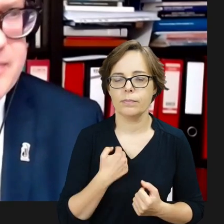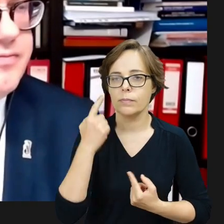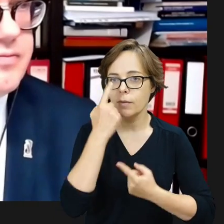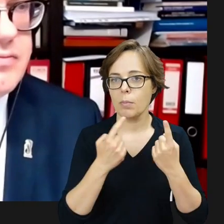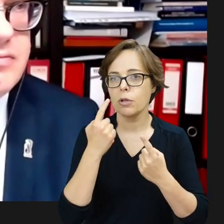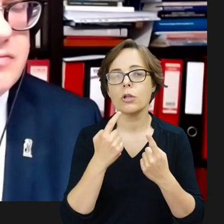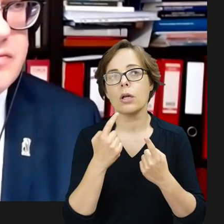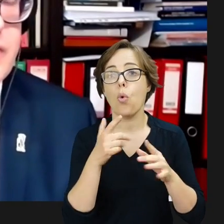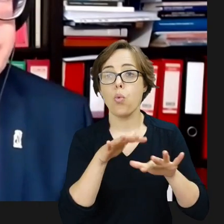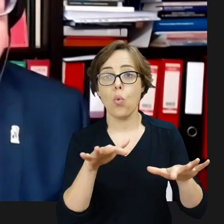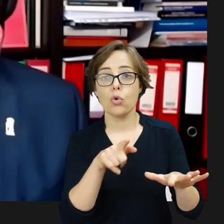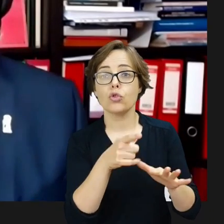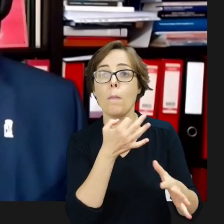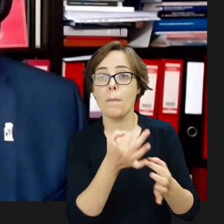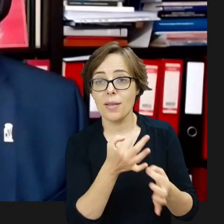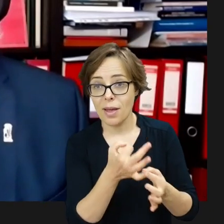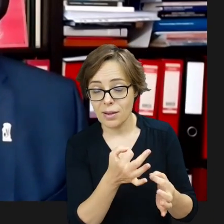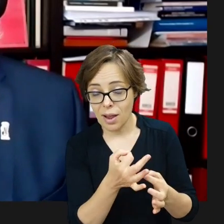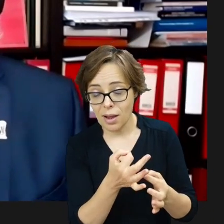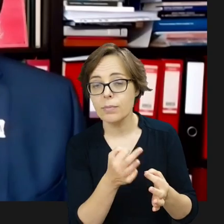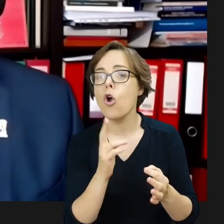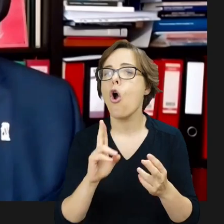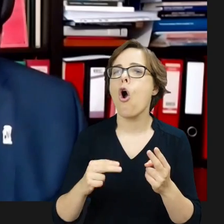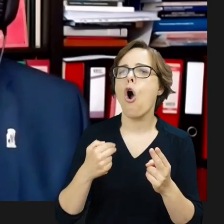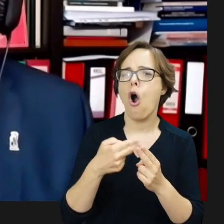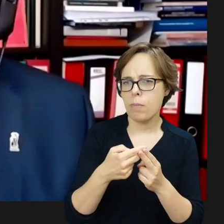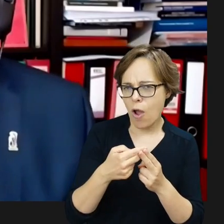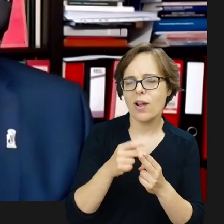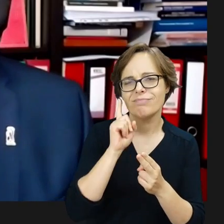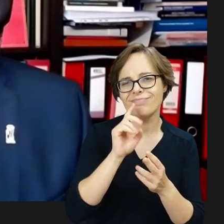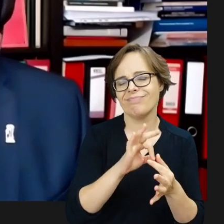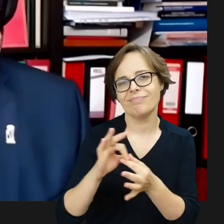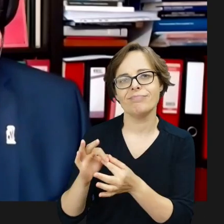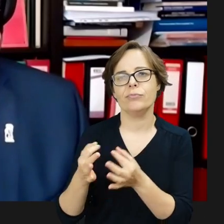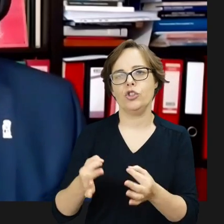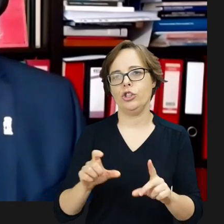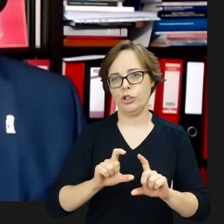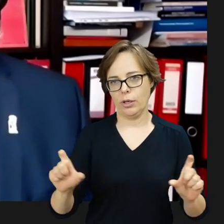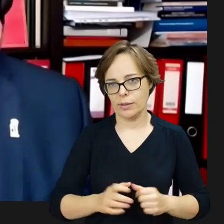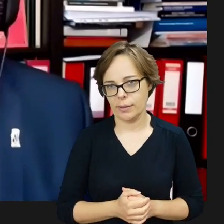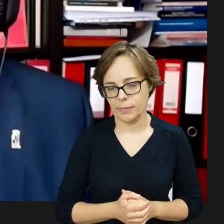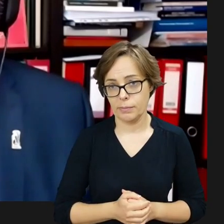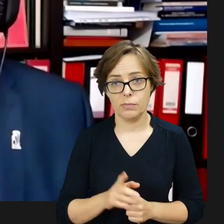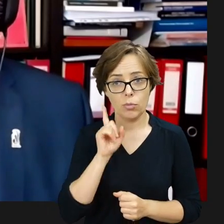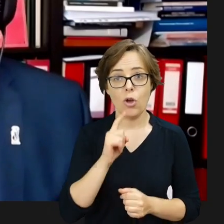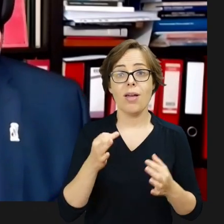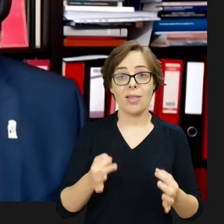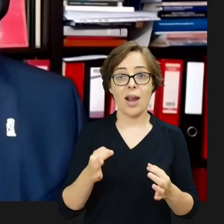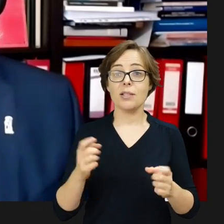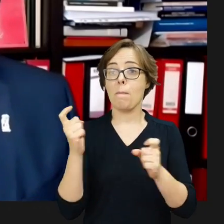się z tym, w jakich my czasach żyjemy. Tak? To znaczy żyjemy w czasach, kiedy władza państwowa jest coraz